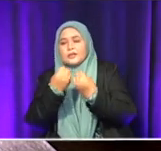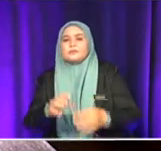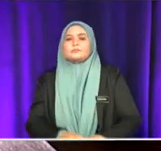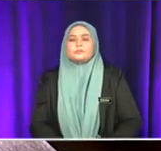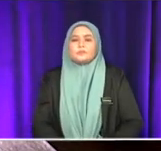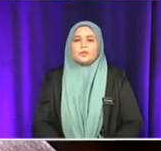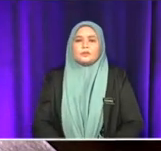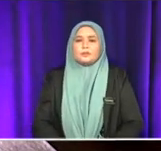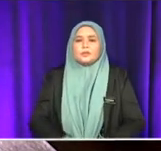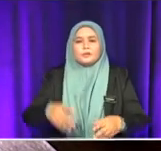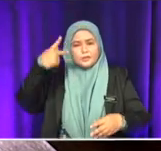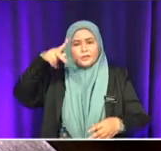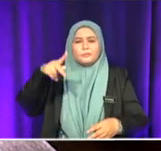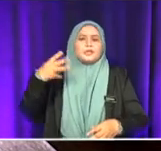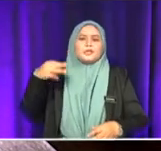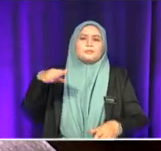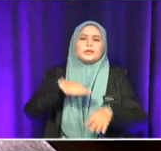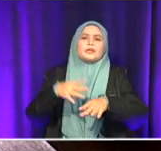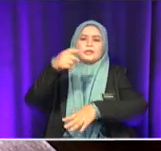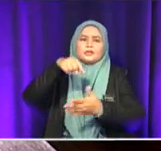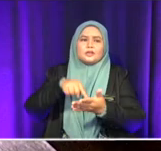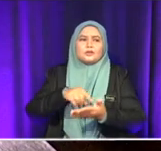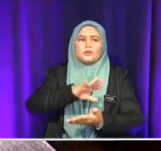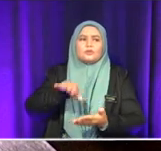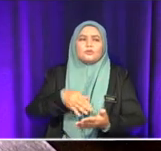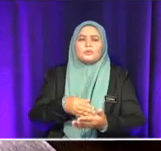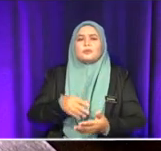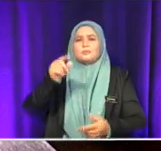prestasi pembelajaran mereka pada hari ini